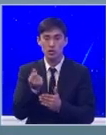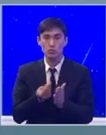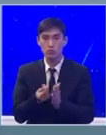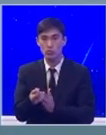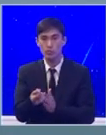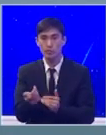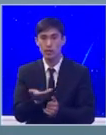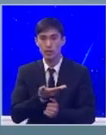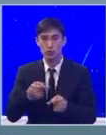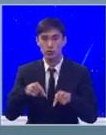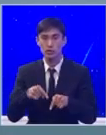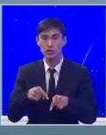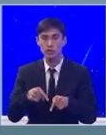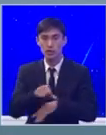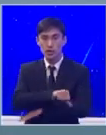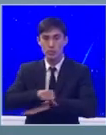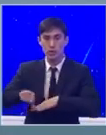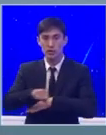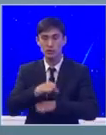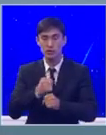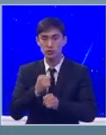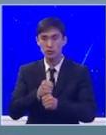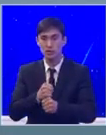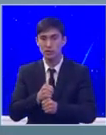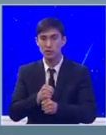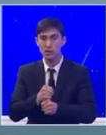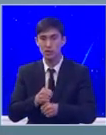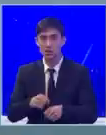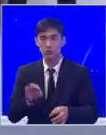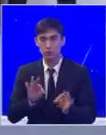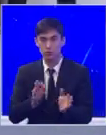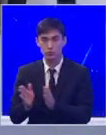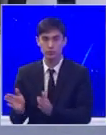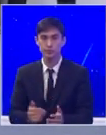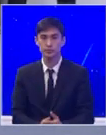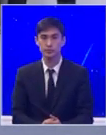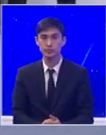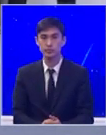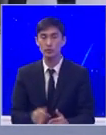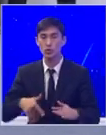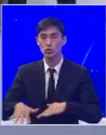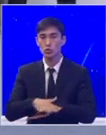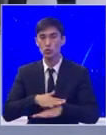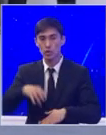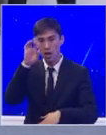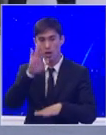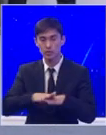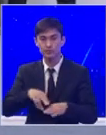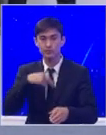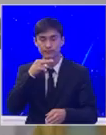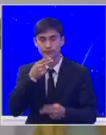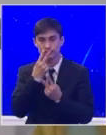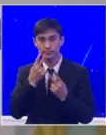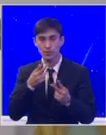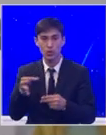жағы берген работалар жасалса, құп болар еді. Тұрғындар талап тілегін әкім назарға алып, кездесуде